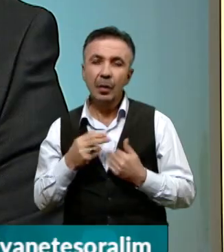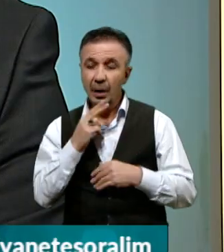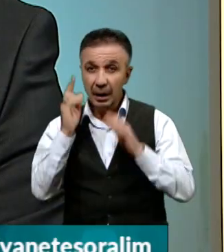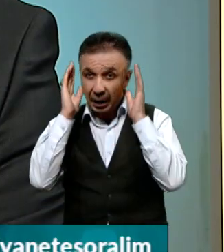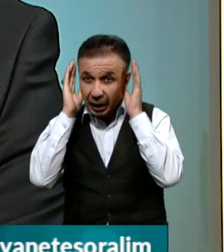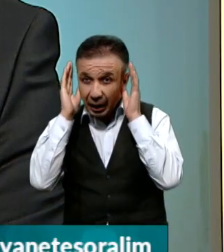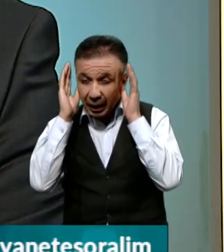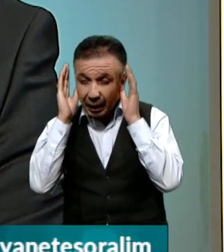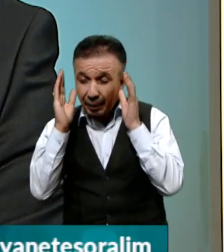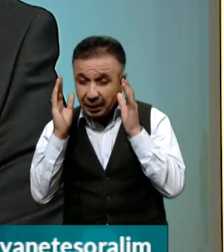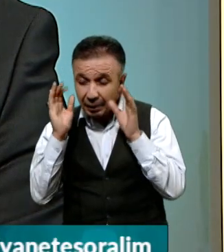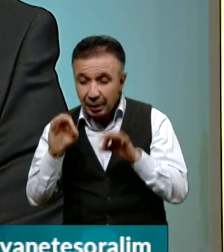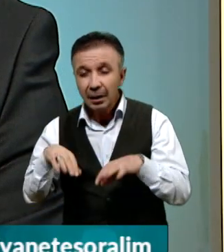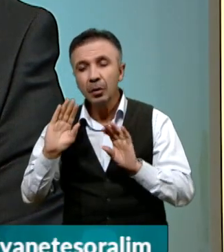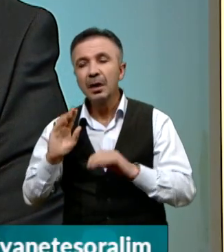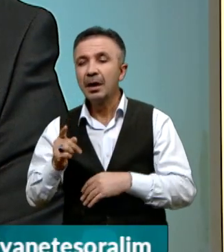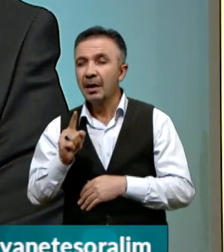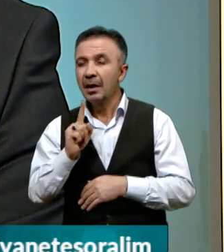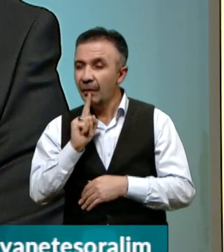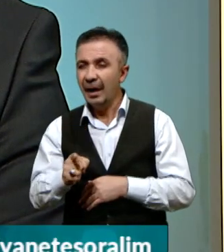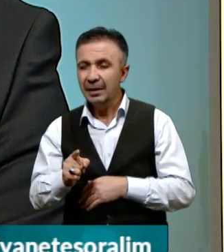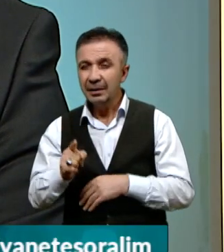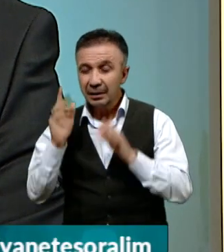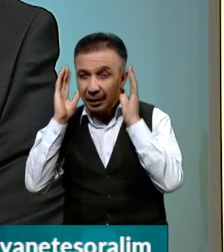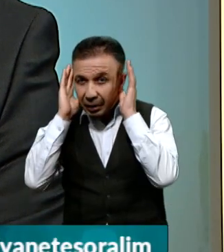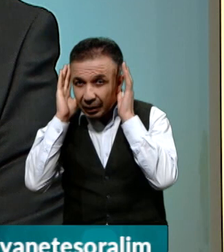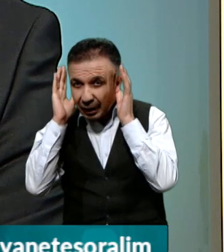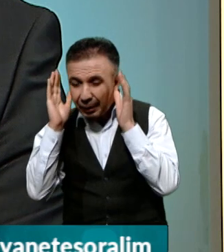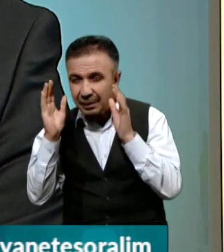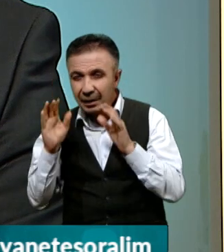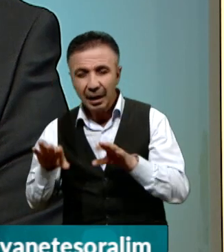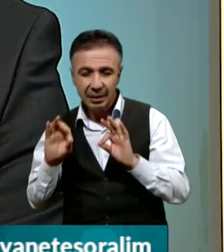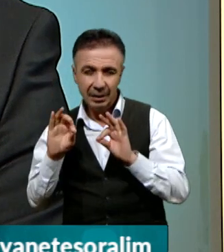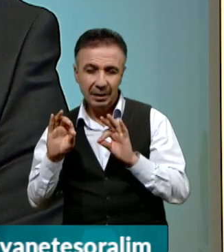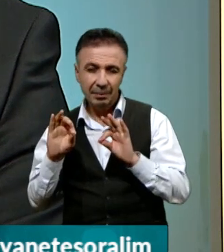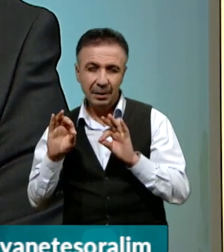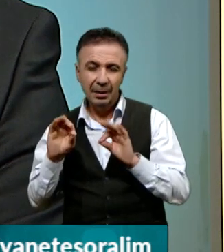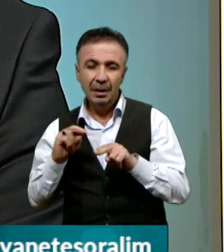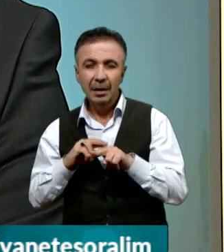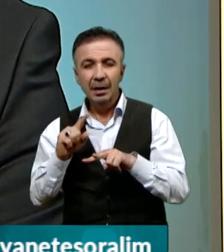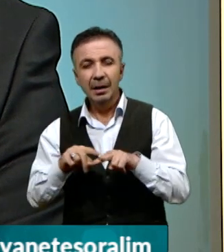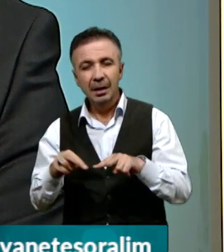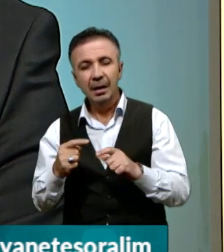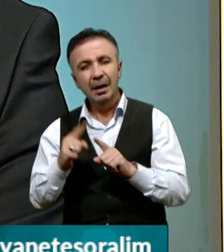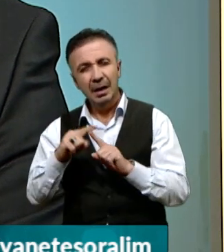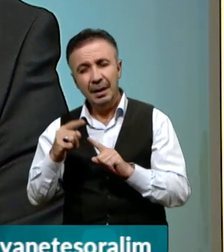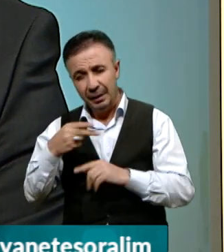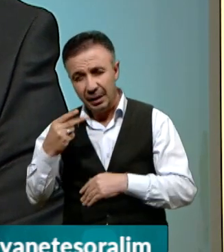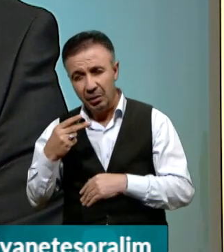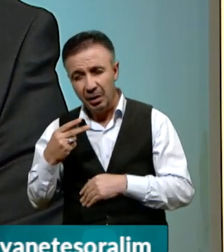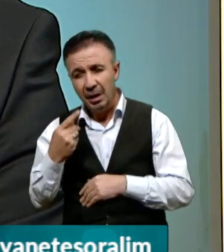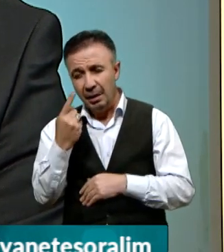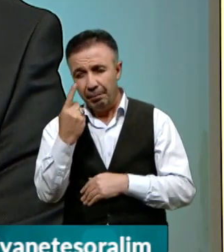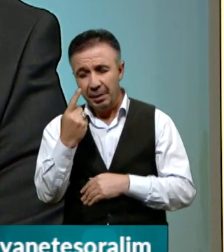efendim farz hazırlıkları ne oldu? Kamet getiriliyor. Eğer ben birinci rekattaysam ikiyi